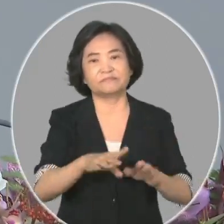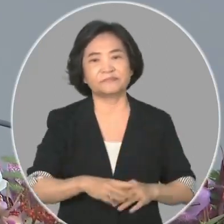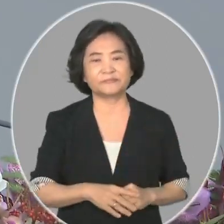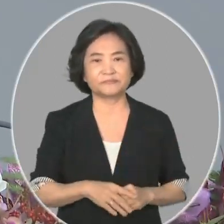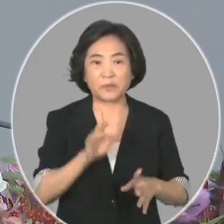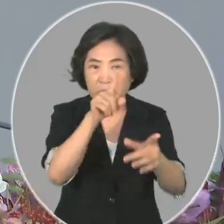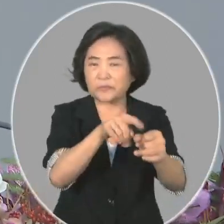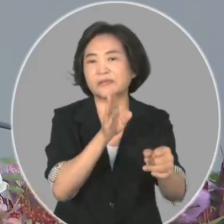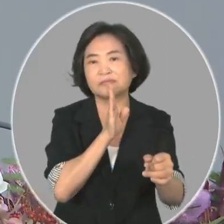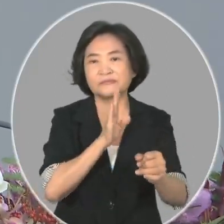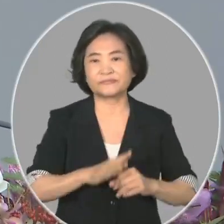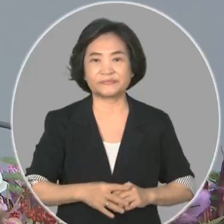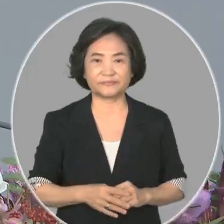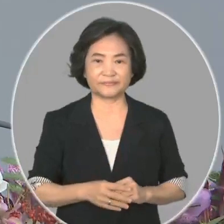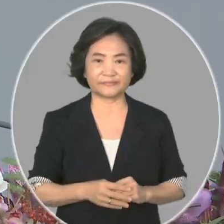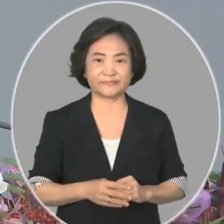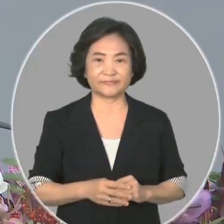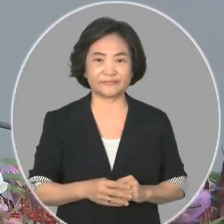标。